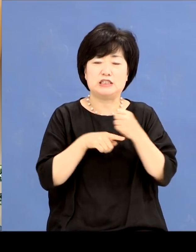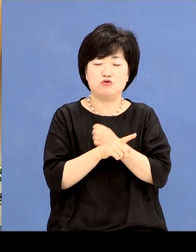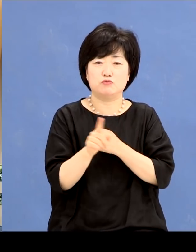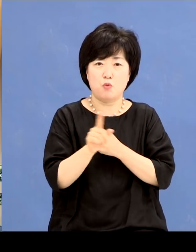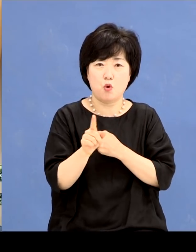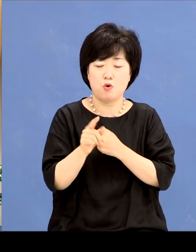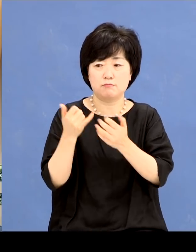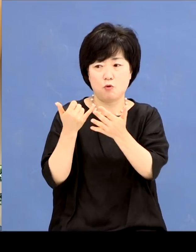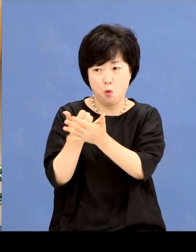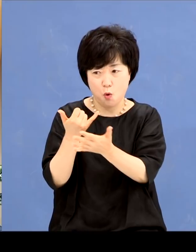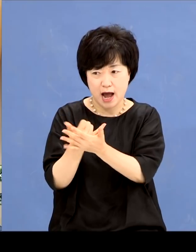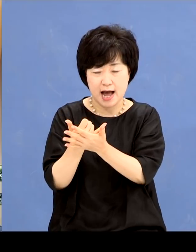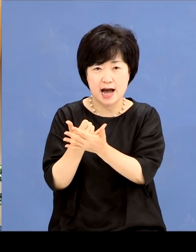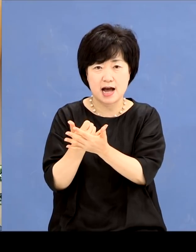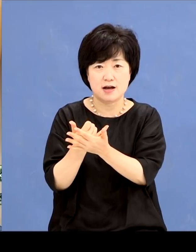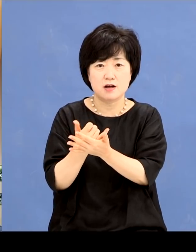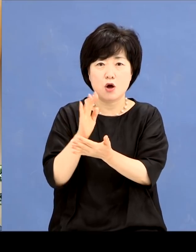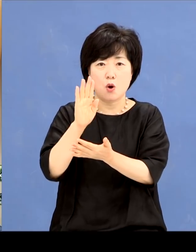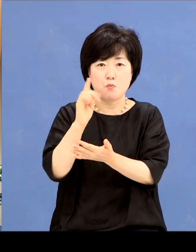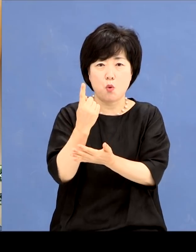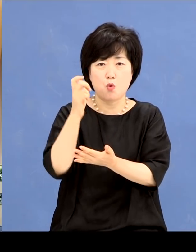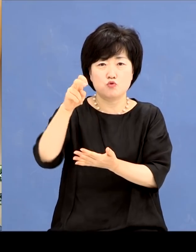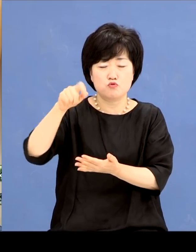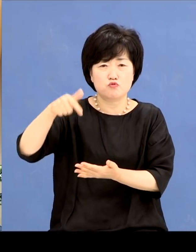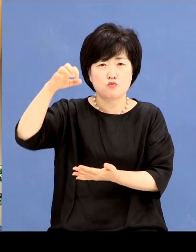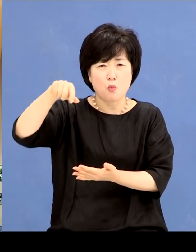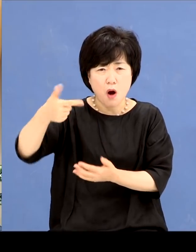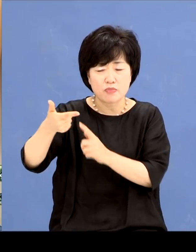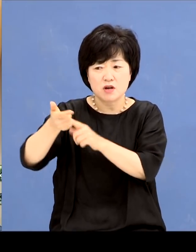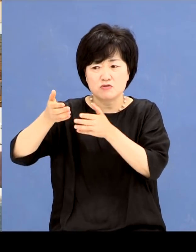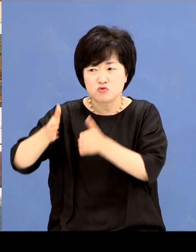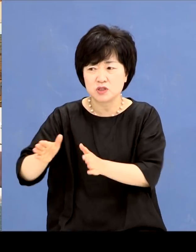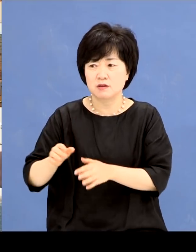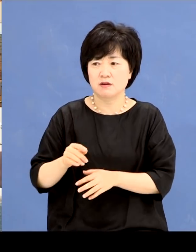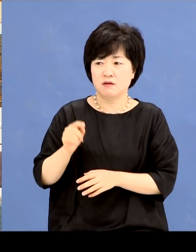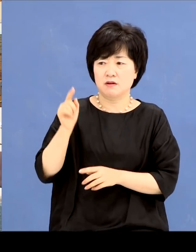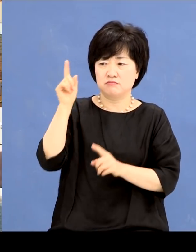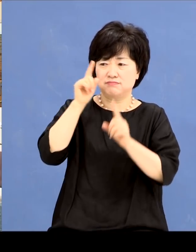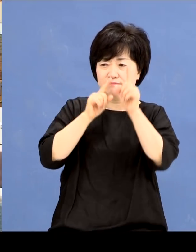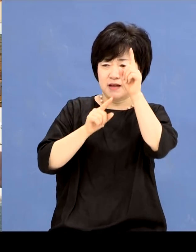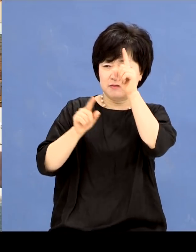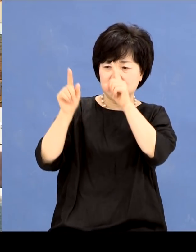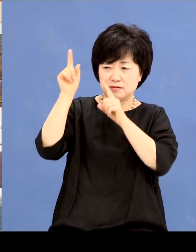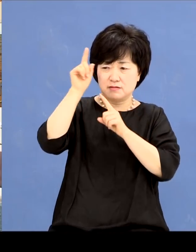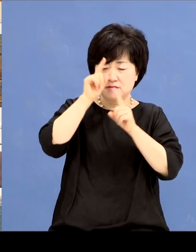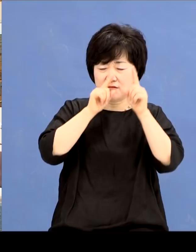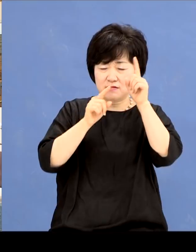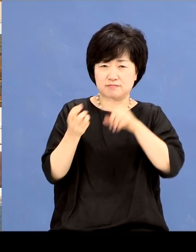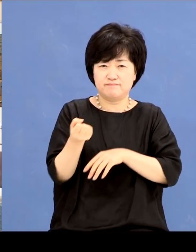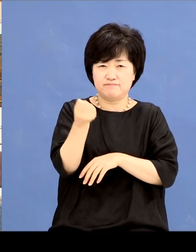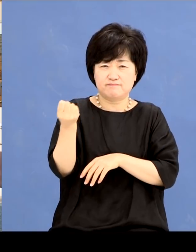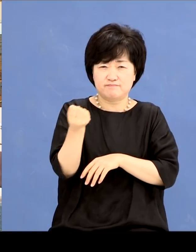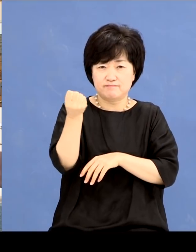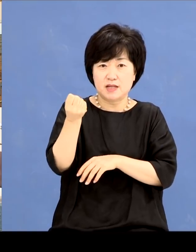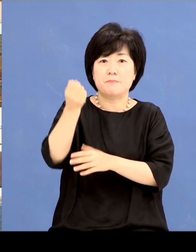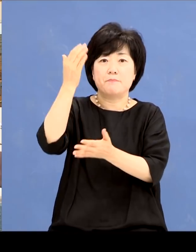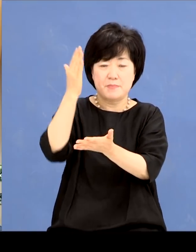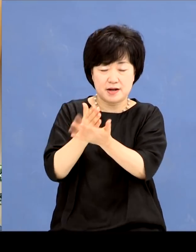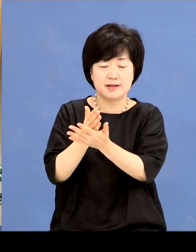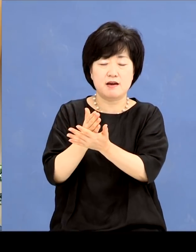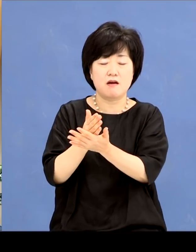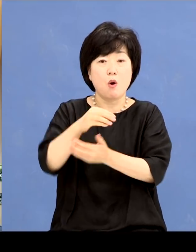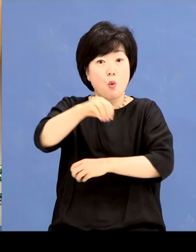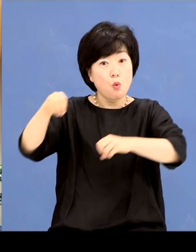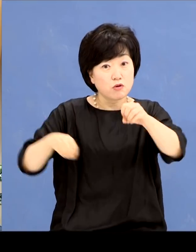있는 건 네. 고아 보육원이라는 단어를 우리 친구들이 더 이상 상처로 남겨두지 않았으면 하는 마음에서 네. 사실 우대 사항으로 생각을 했고